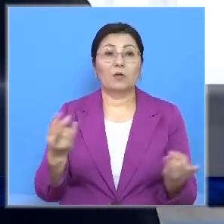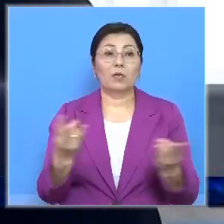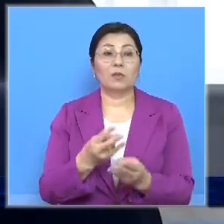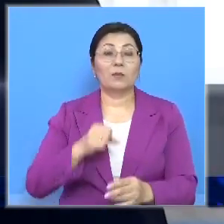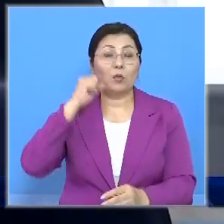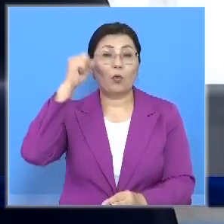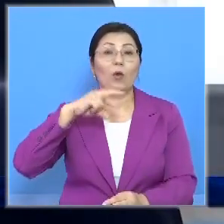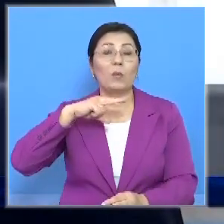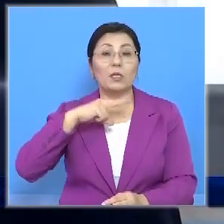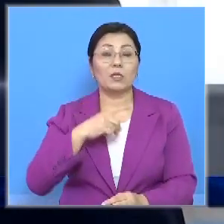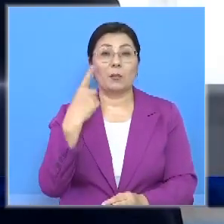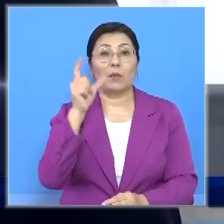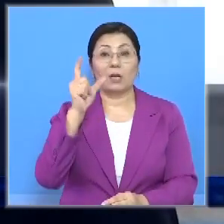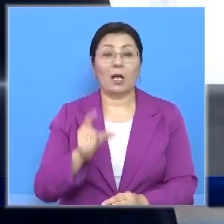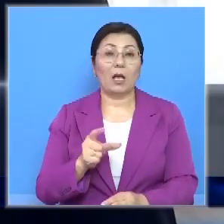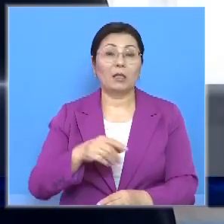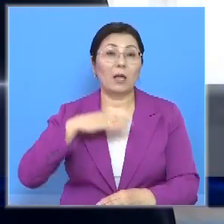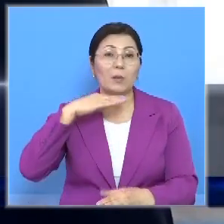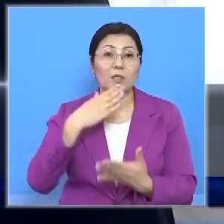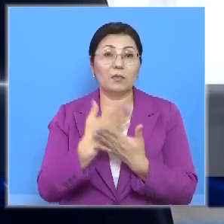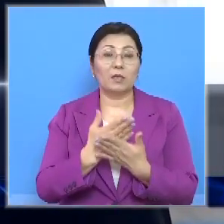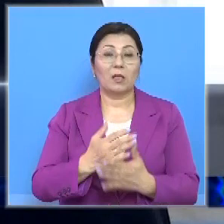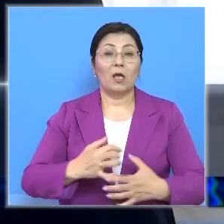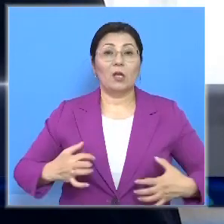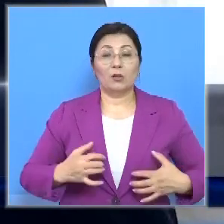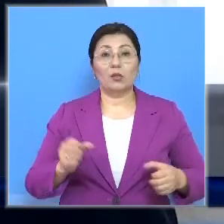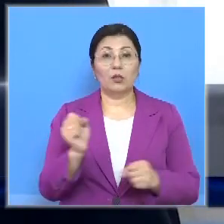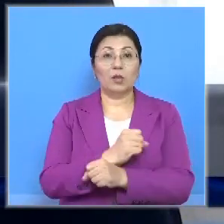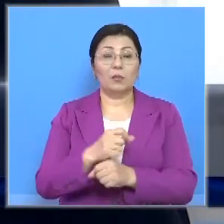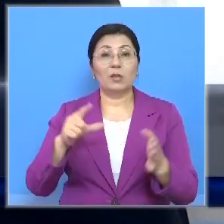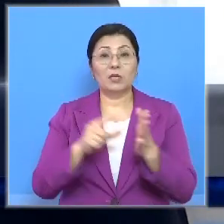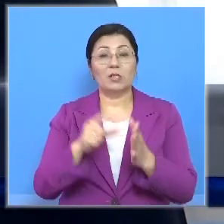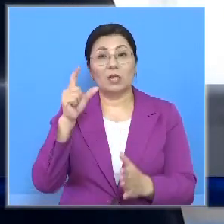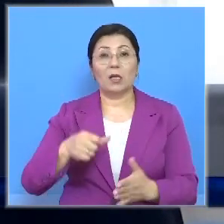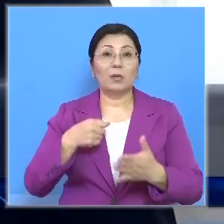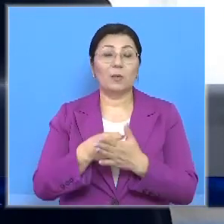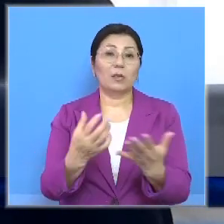бірақ қара мал ше, түйе және сиыр малдарын 7 адамға дейін бірігіп шала алады.